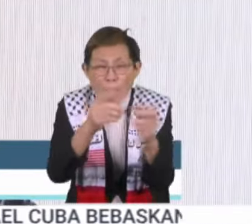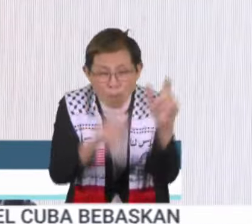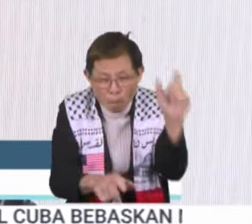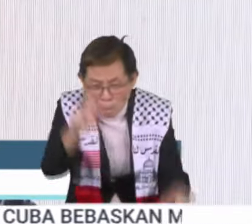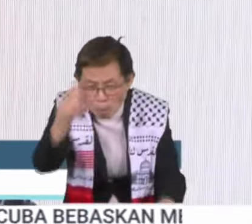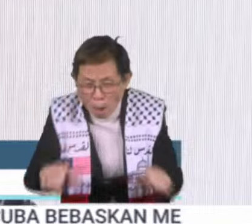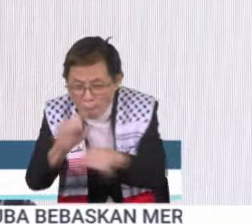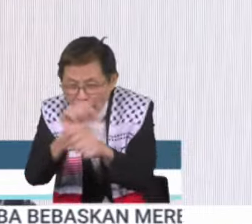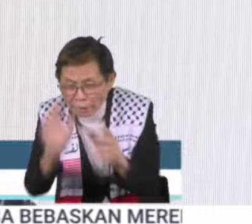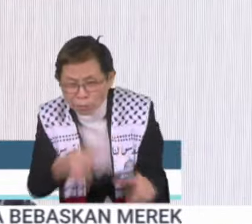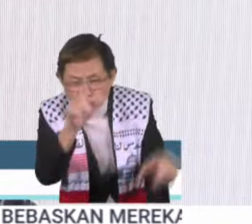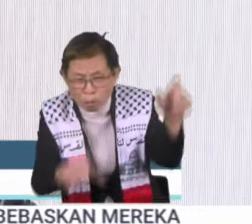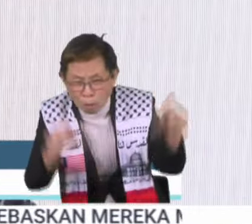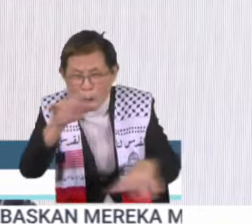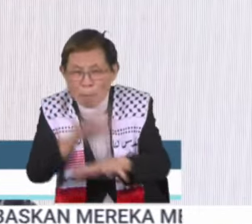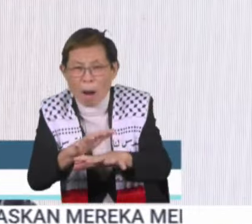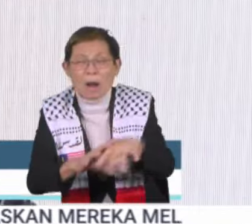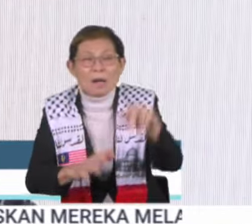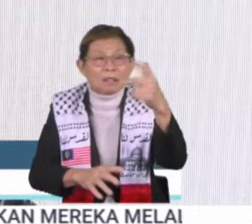kecil.